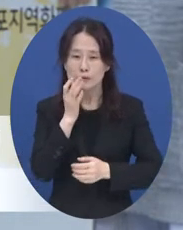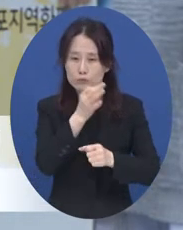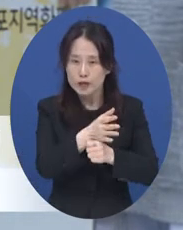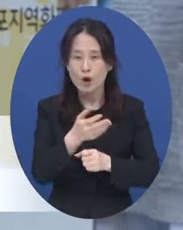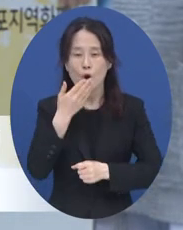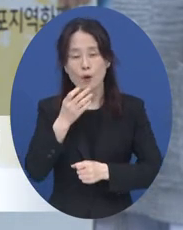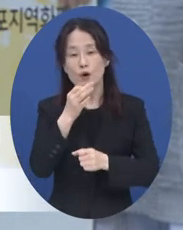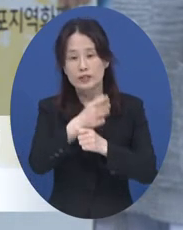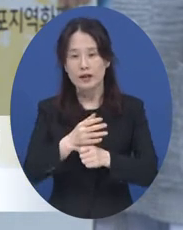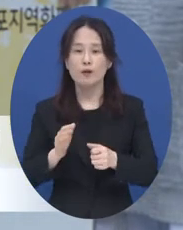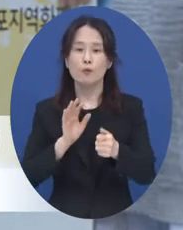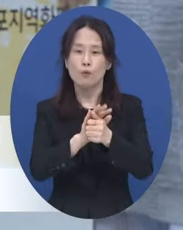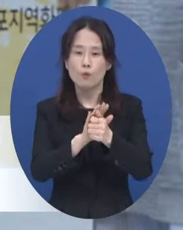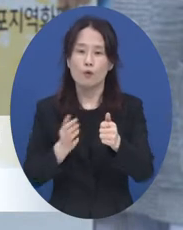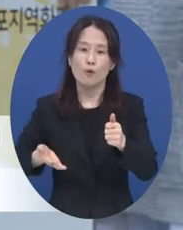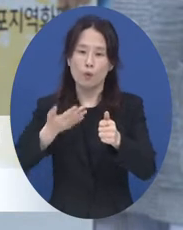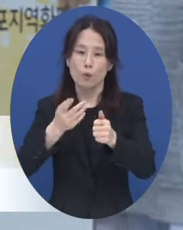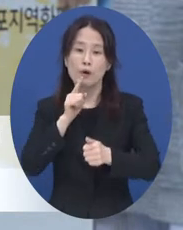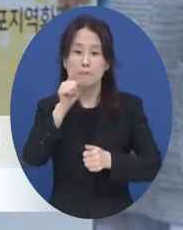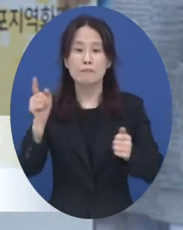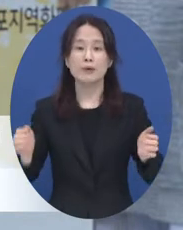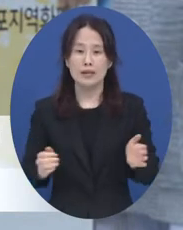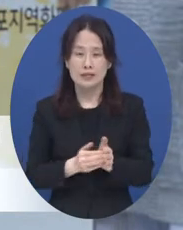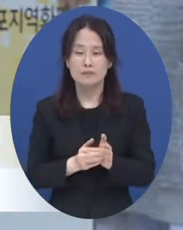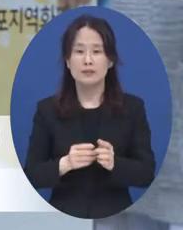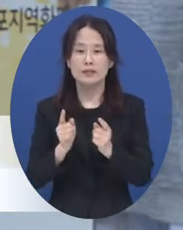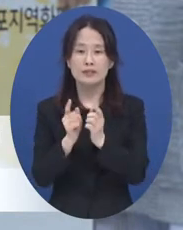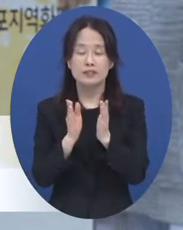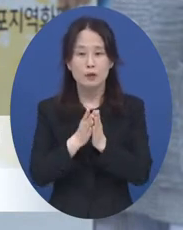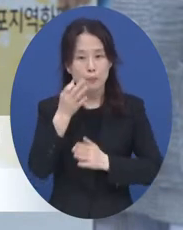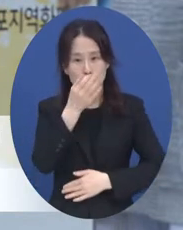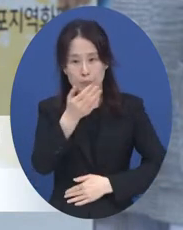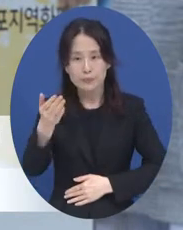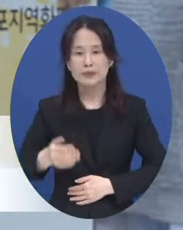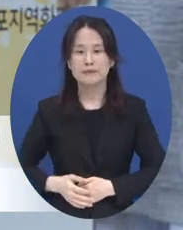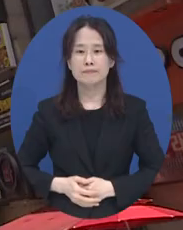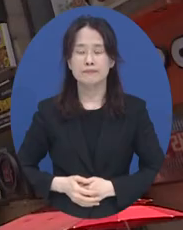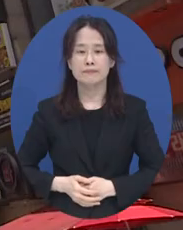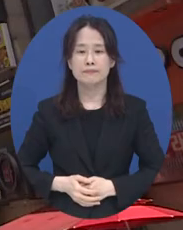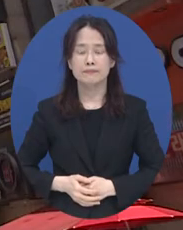사고 응원과 격려의 메시지를 전했습니다. 현장 함께 보시죠.